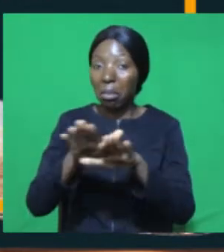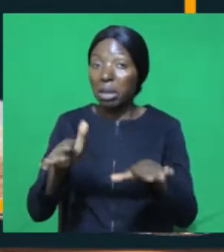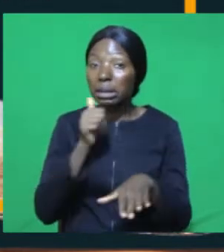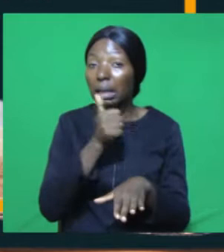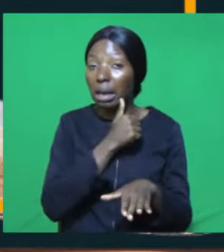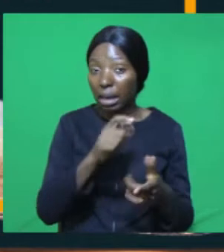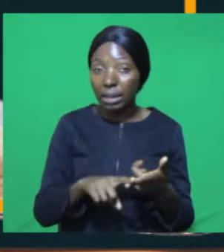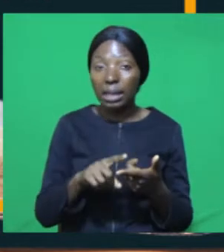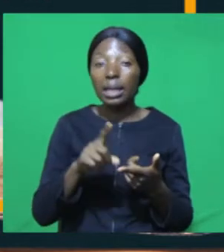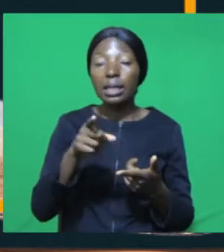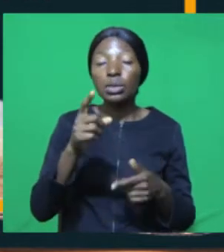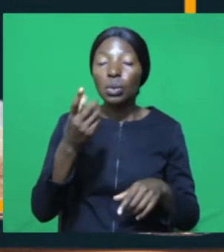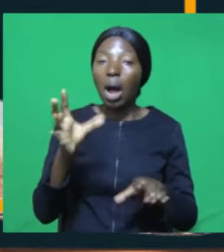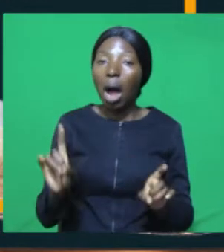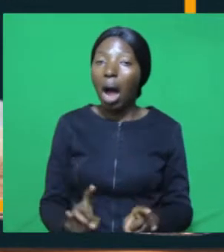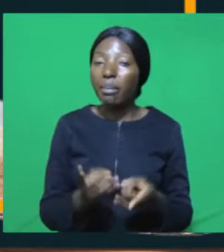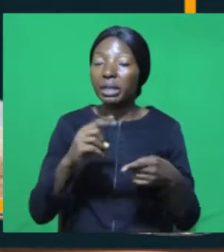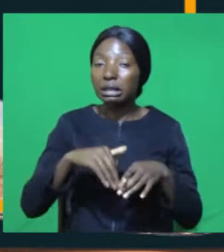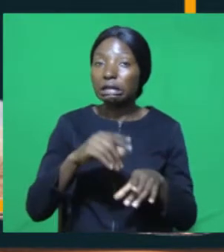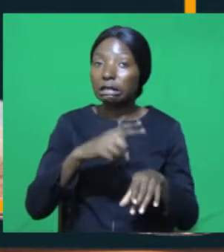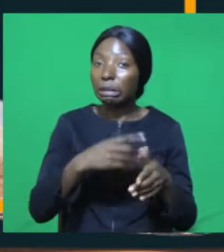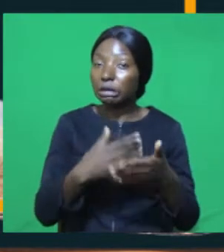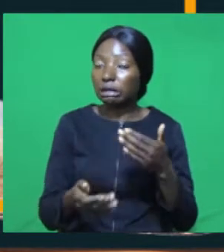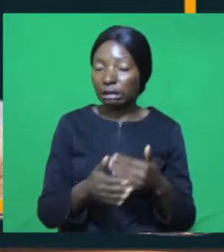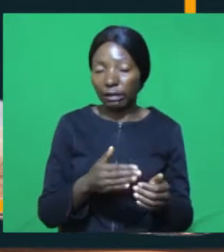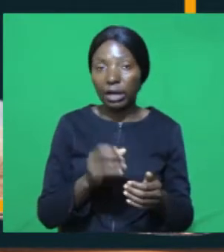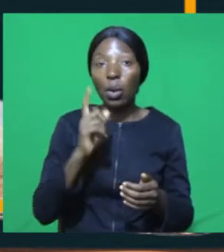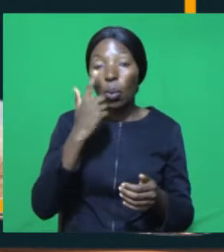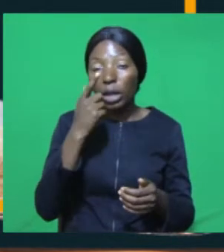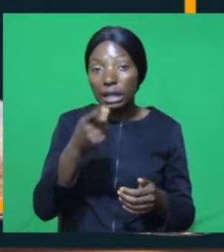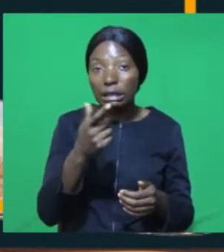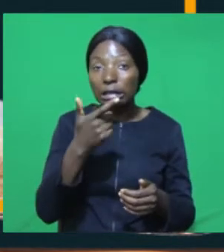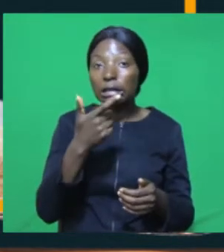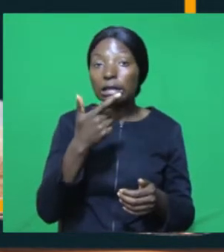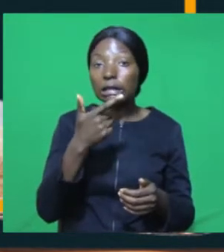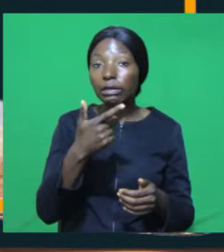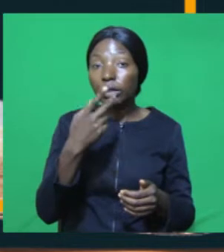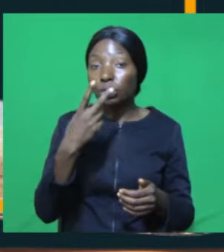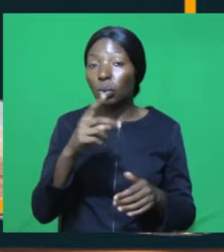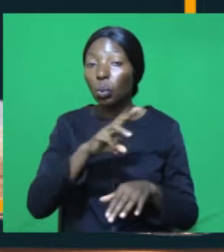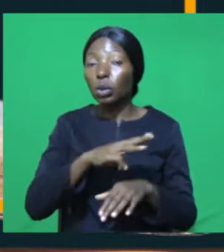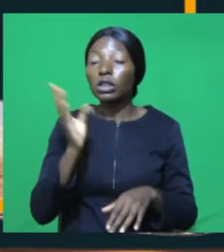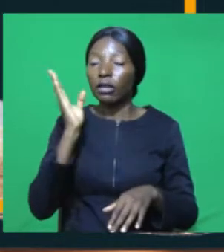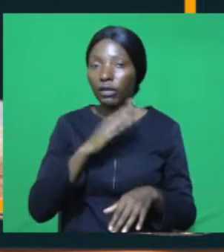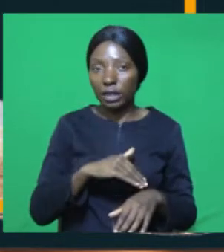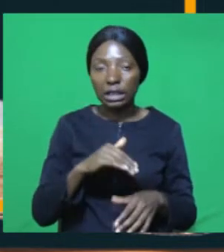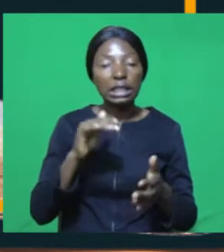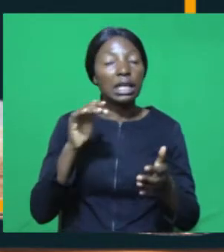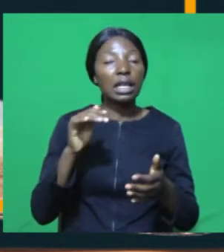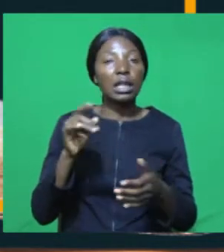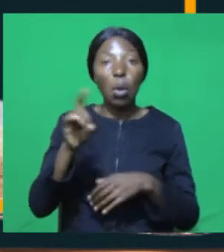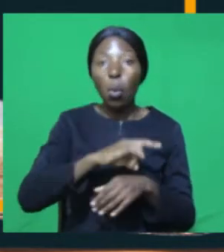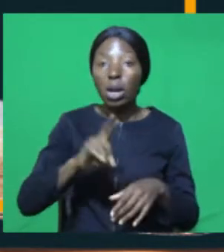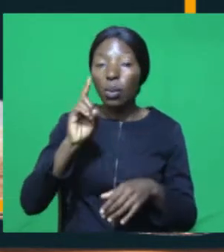asi zvichaitwa nenguva yekutambudzika. Zvino kana viki idzo dzina makumi matanhatu nembiri dzapera, wakazodzwa